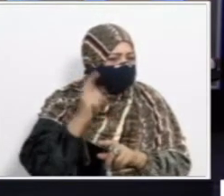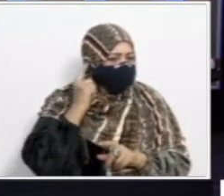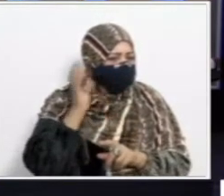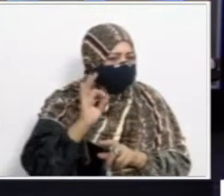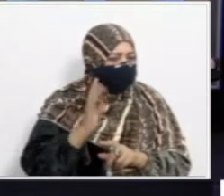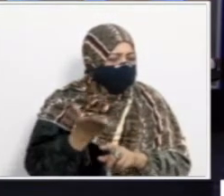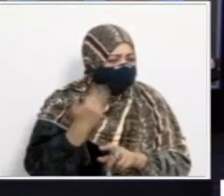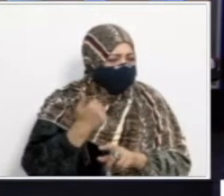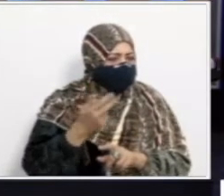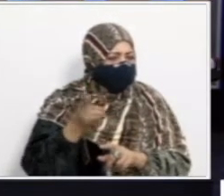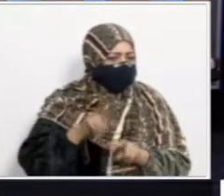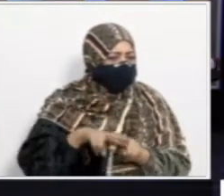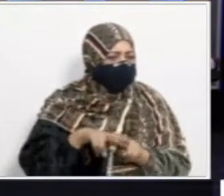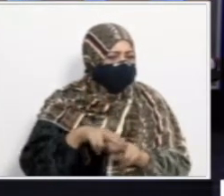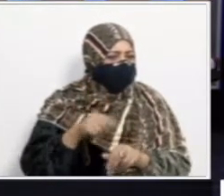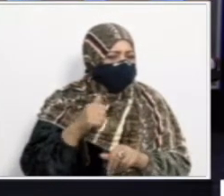السؤال الثاني.